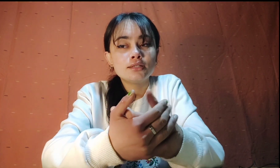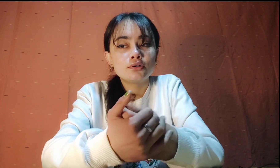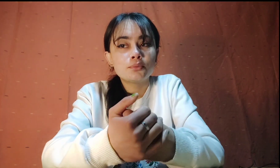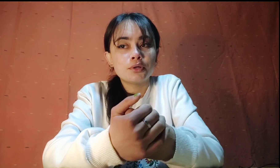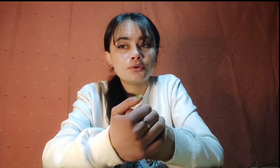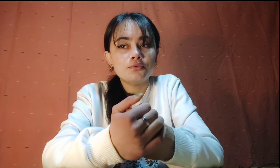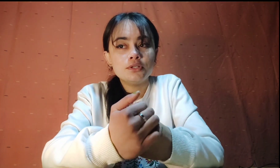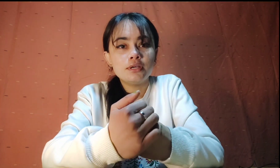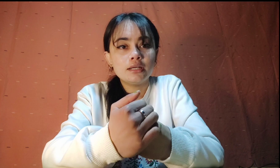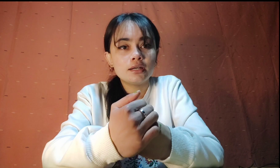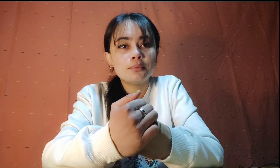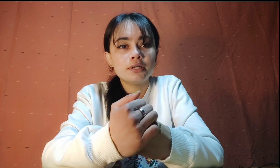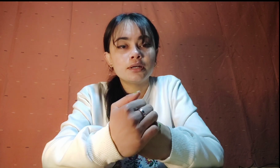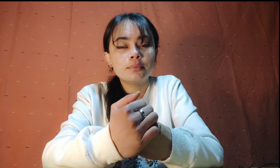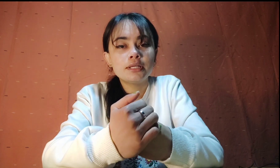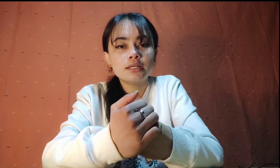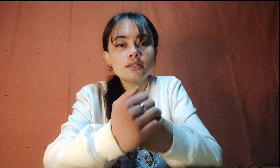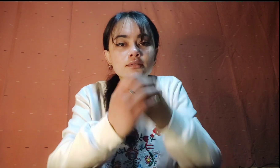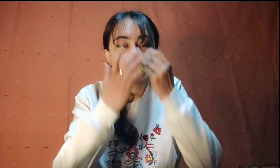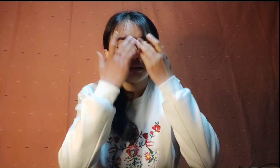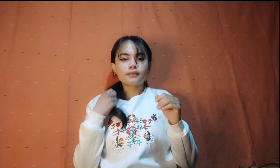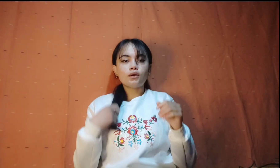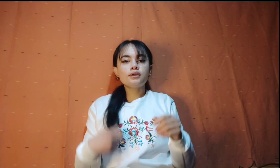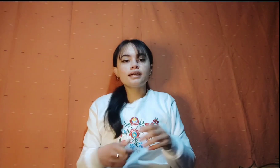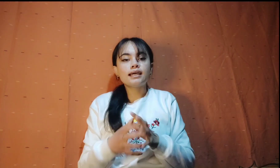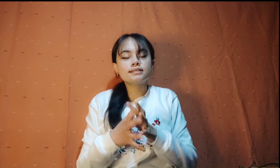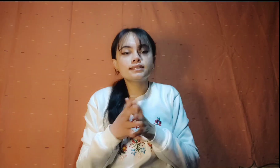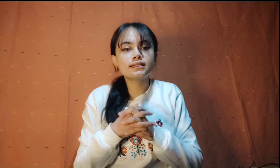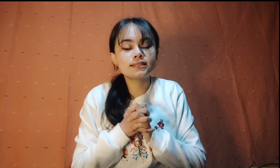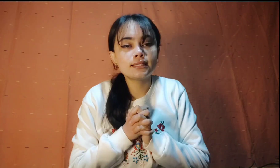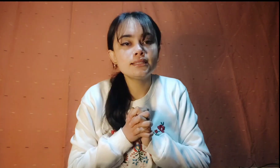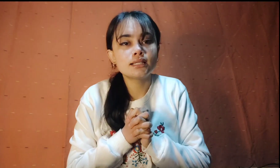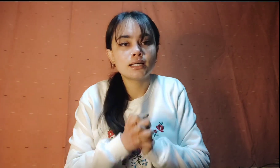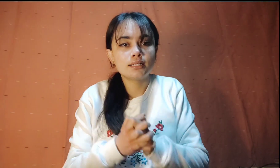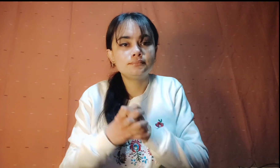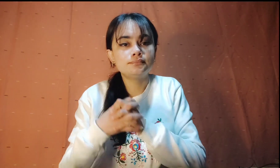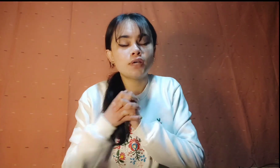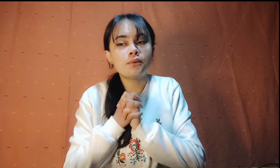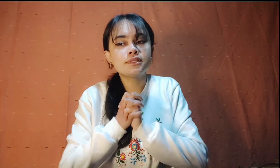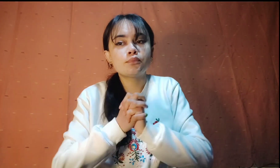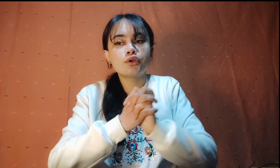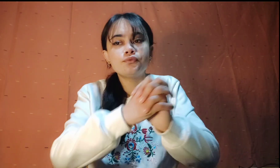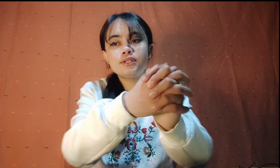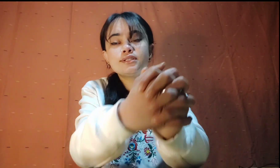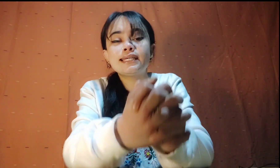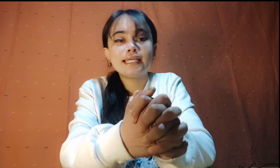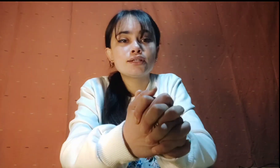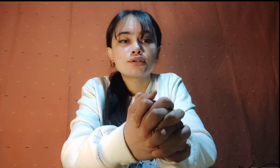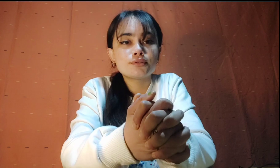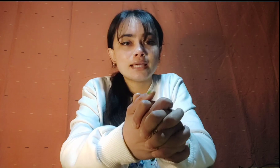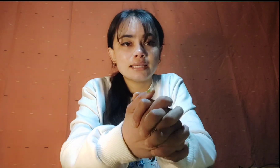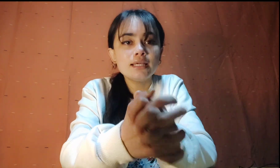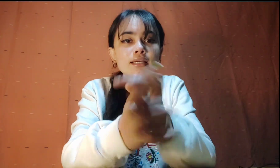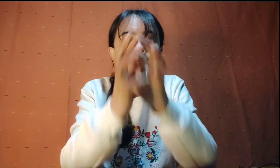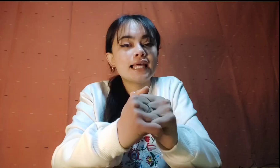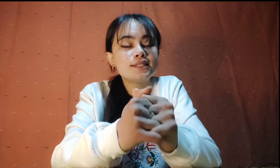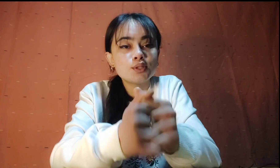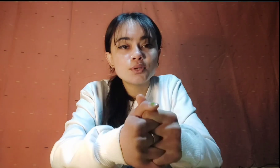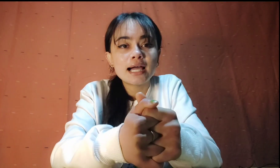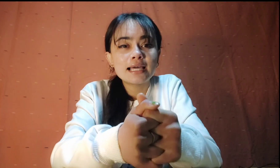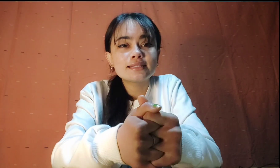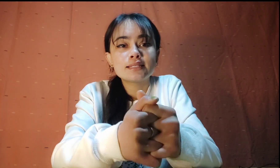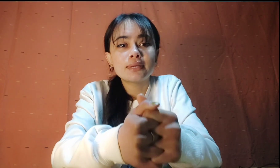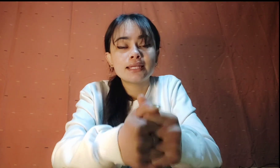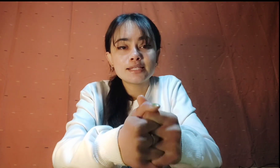कस्तो फिल गर्नुभयो यो भिडियो हेरेर भनेर पनि होइन. ओके गाइज दिस इज इट. अब चाहिँ म यो भिडियो चाहिँ एन्ड गर्छु यहाँ नै. आई